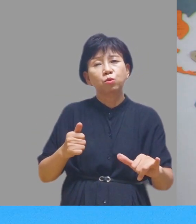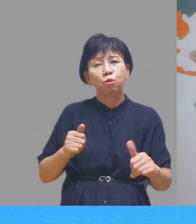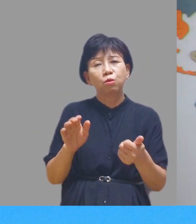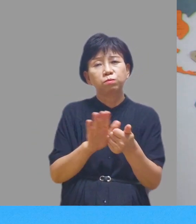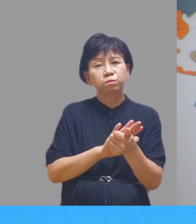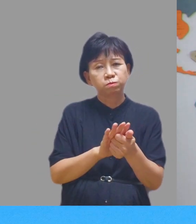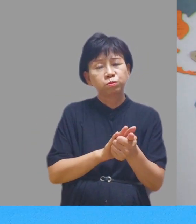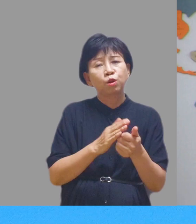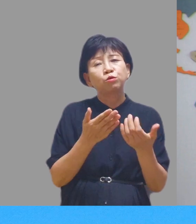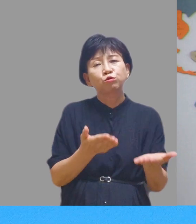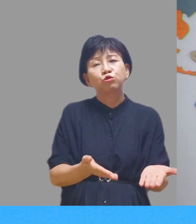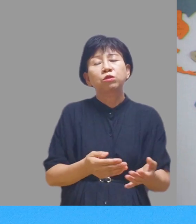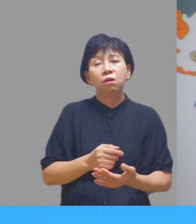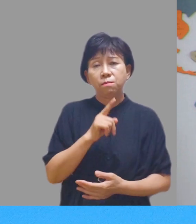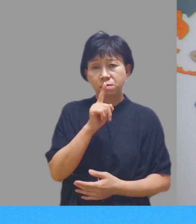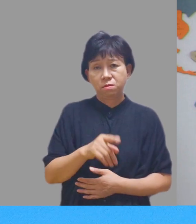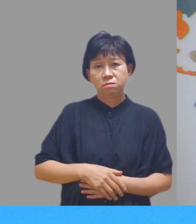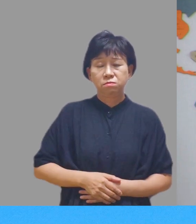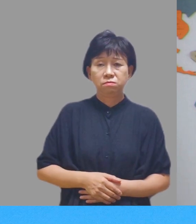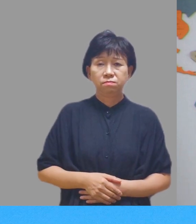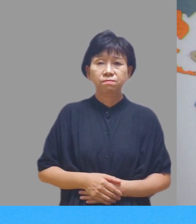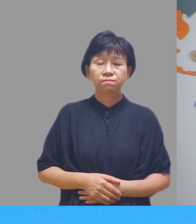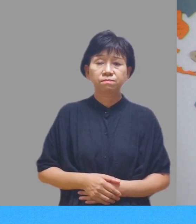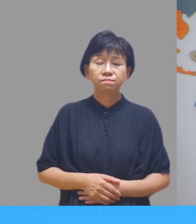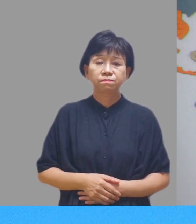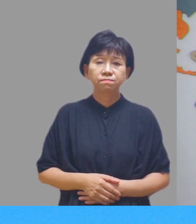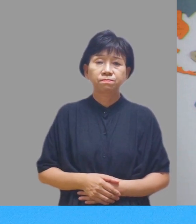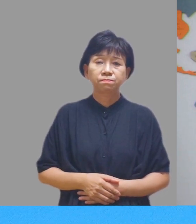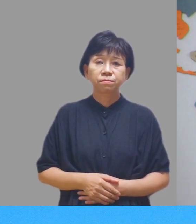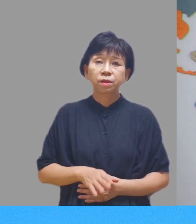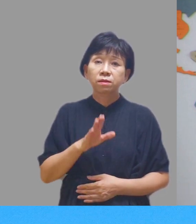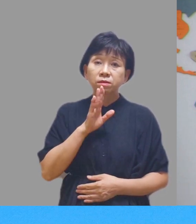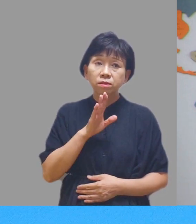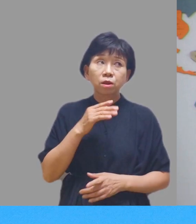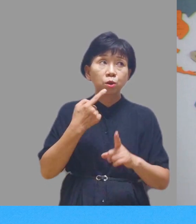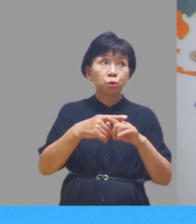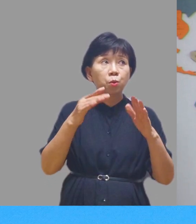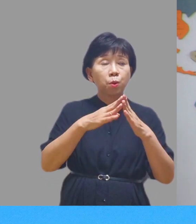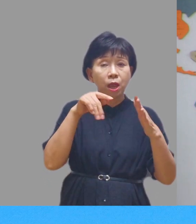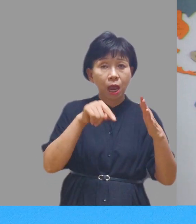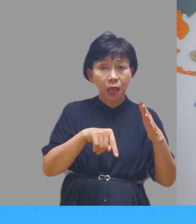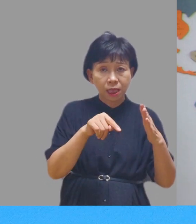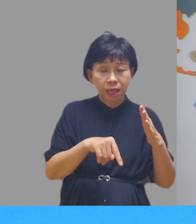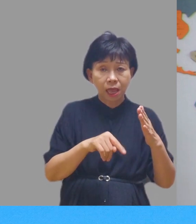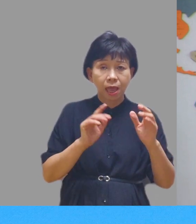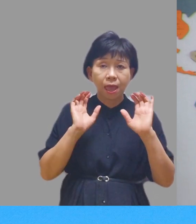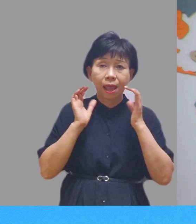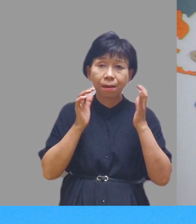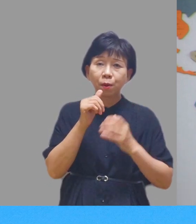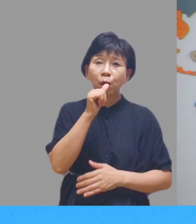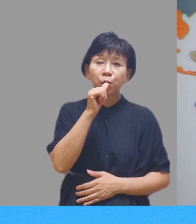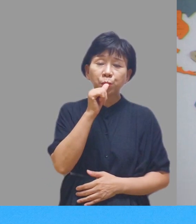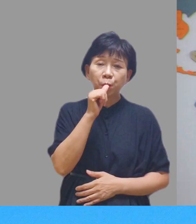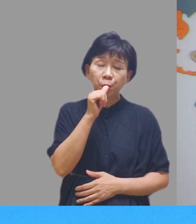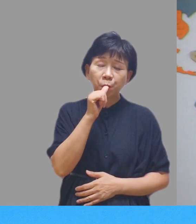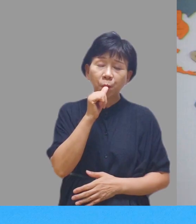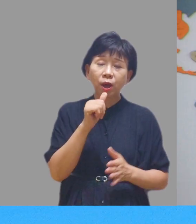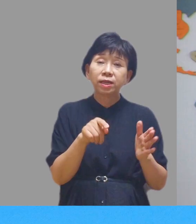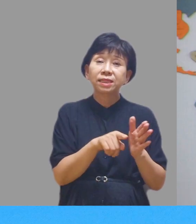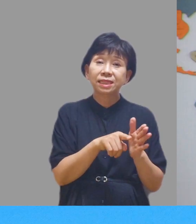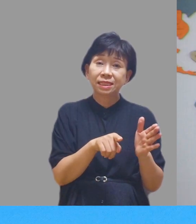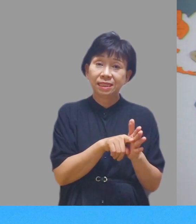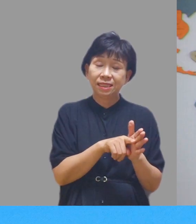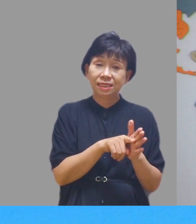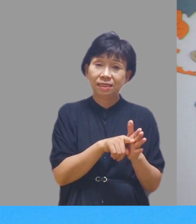대하신다. 라는 의미입니다. 성도 여러분, 그렇다면 실제로 교회 안에서 어린아이 신앙의 단계에 있는